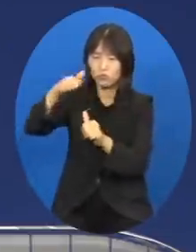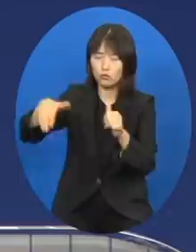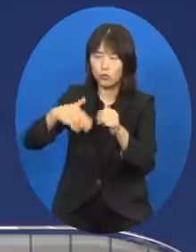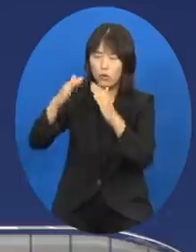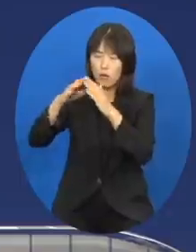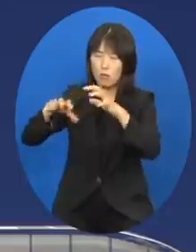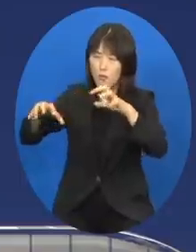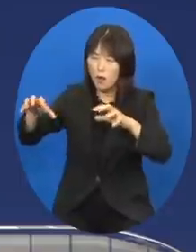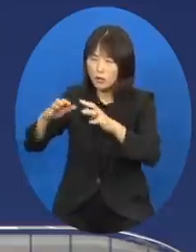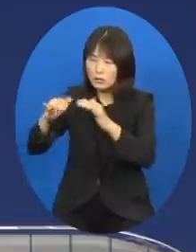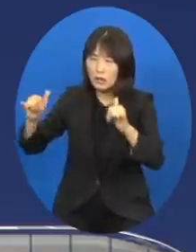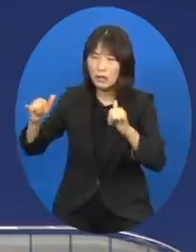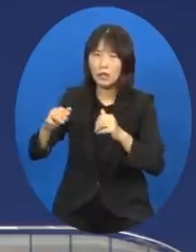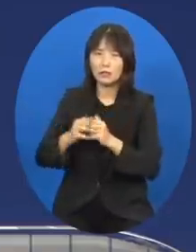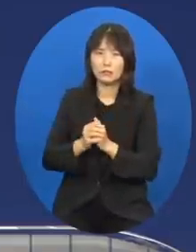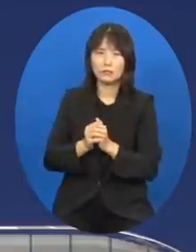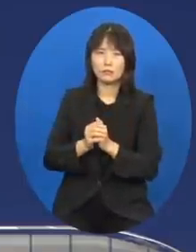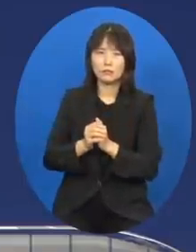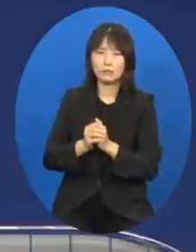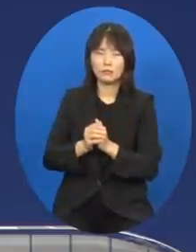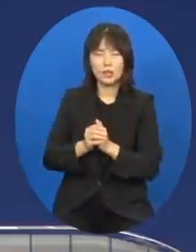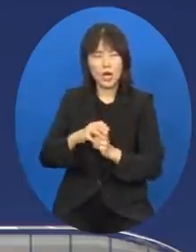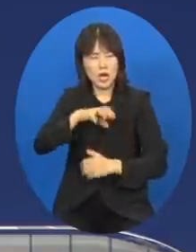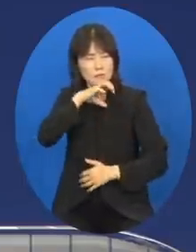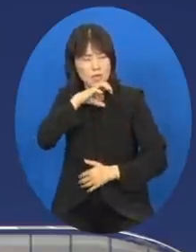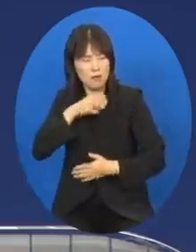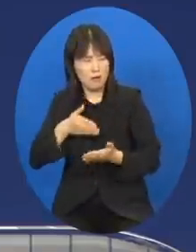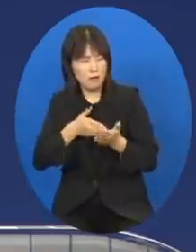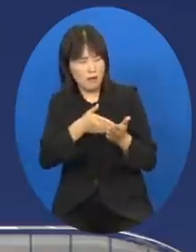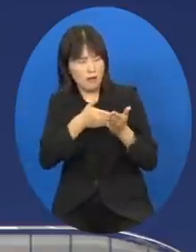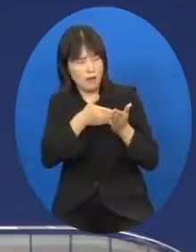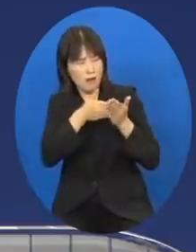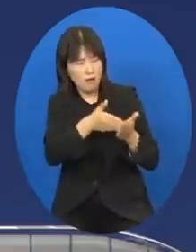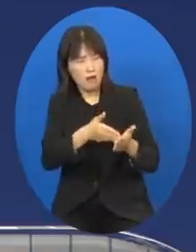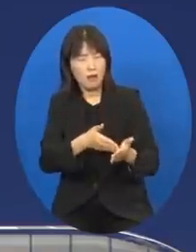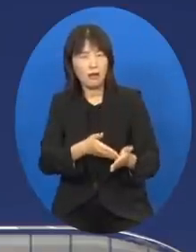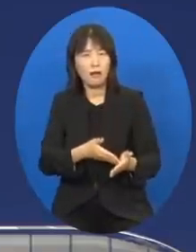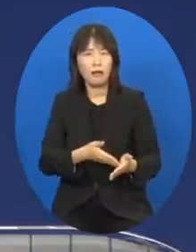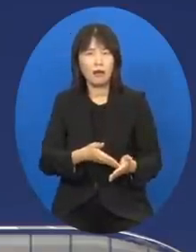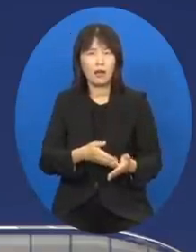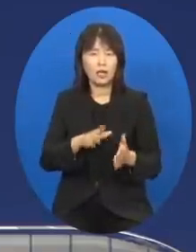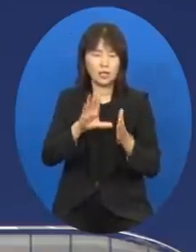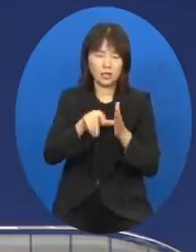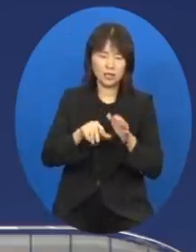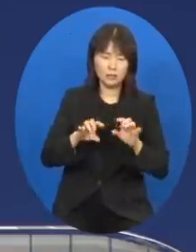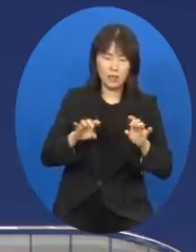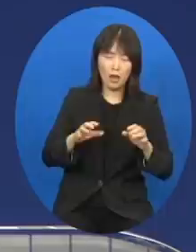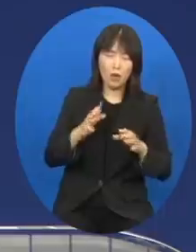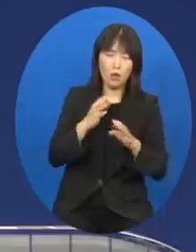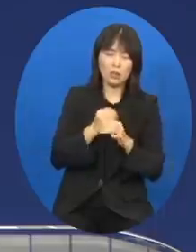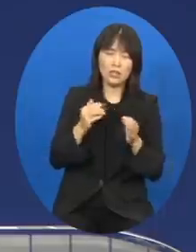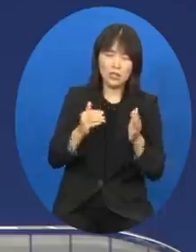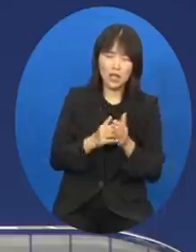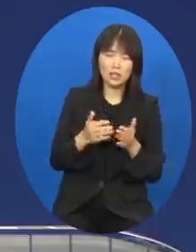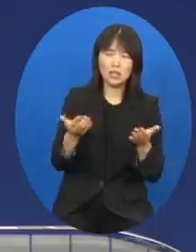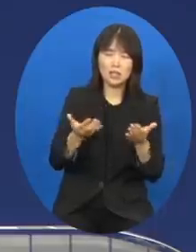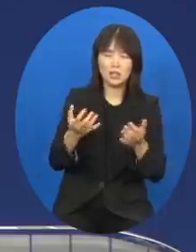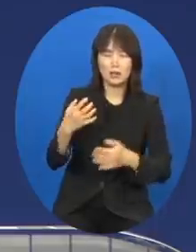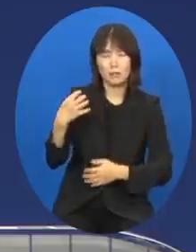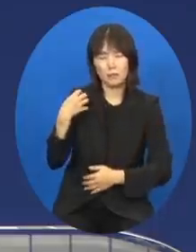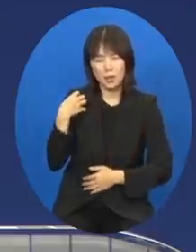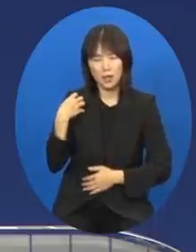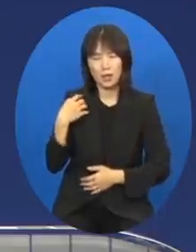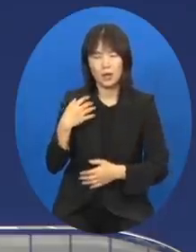사람들은 뭐 다들 막 민원이거나 빗발치고 그때마다 이거 언제까지 해야 되나?